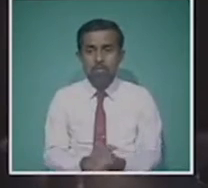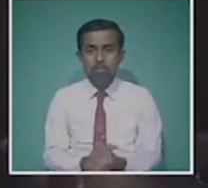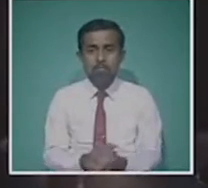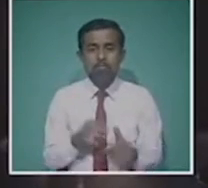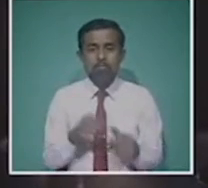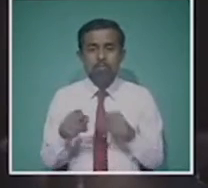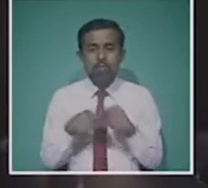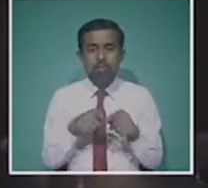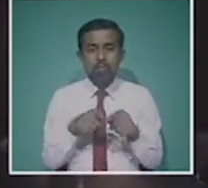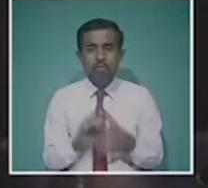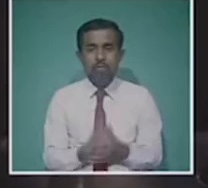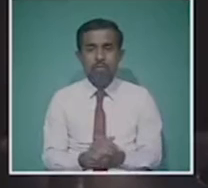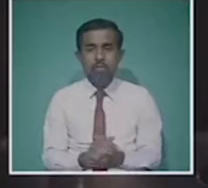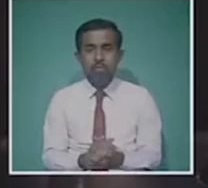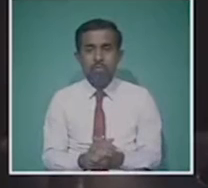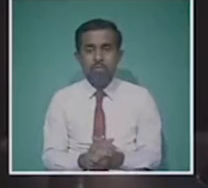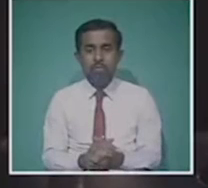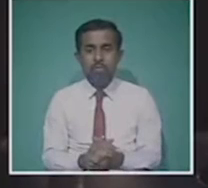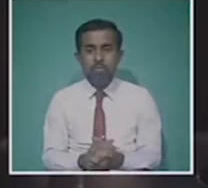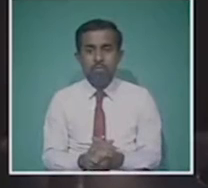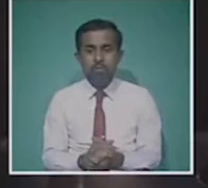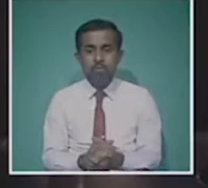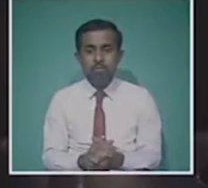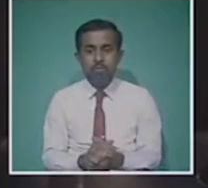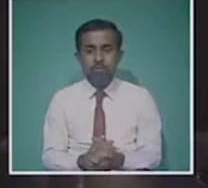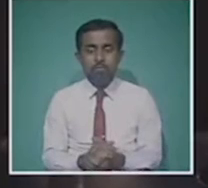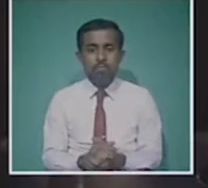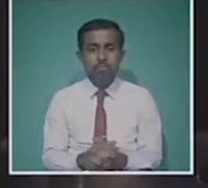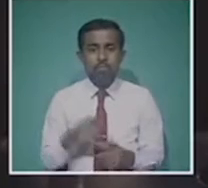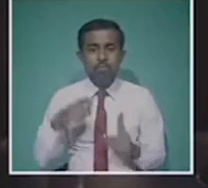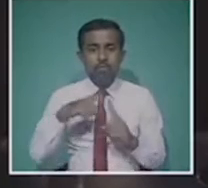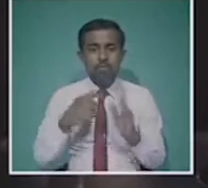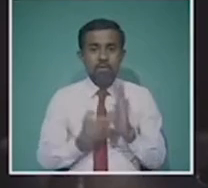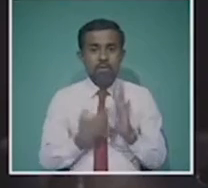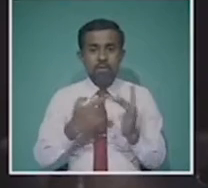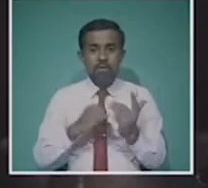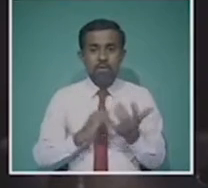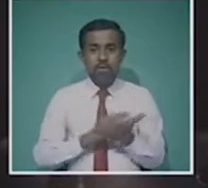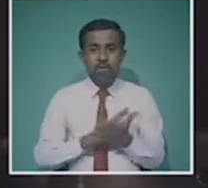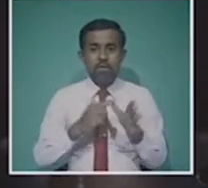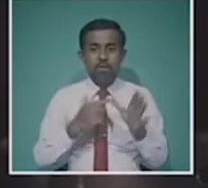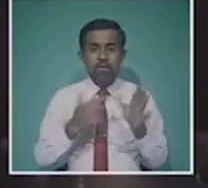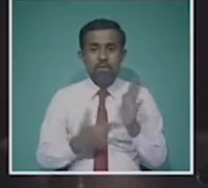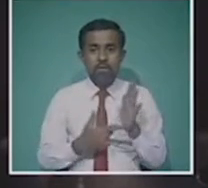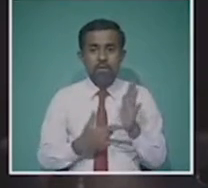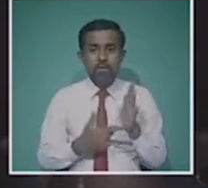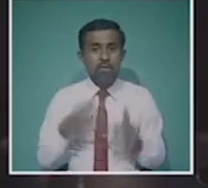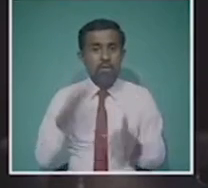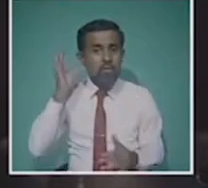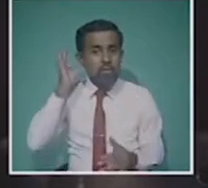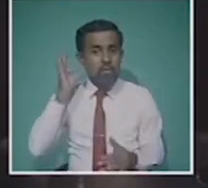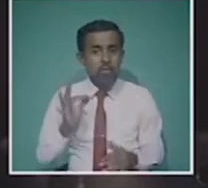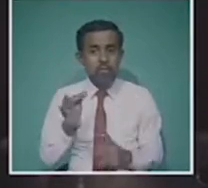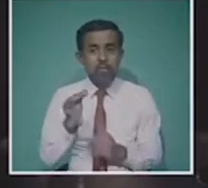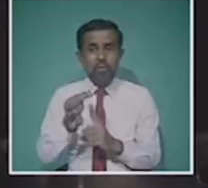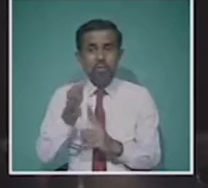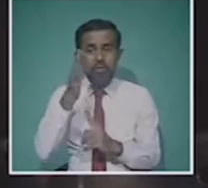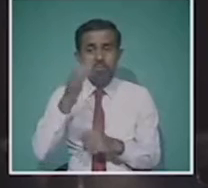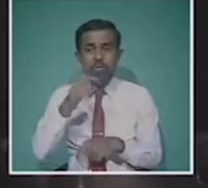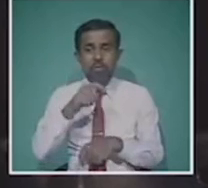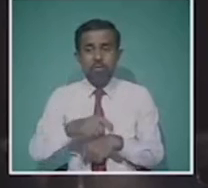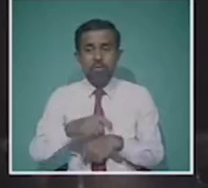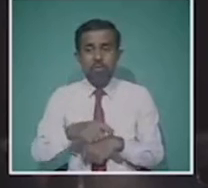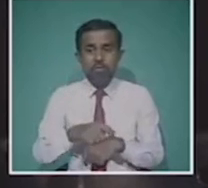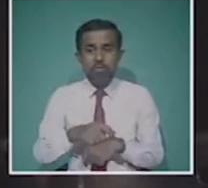சந்திரிகா அவர்கள் இந்த மண்ணிலே ஜனாதிபதியாக இருந்த பொழுது இராணுவத்தினரால் செம்மணியிலே வைத்து மிக பலாத்காரம் செய்யப்பட்டு